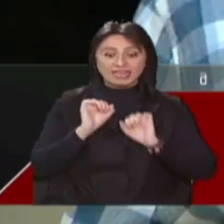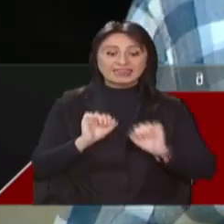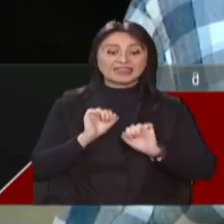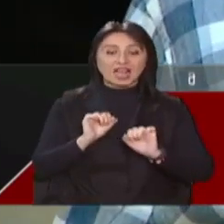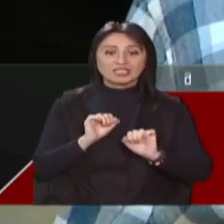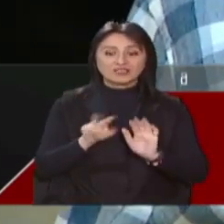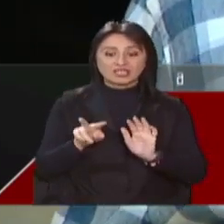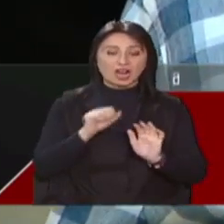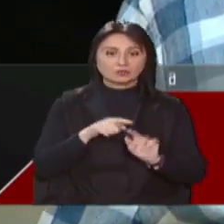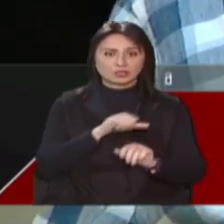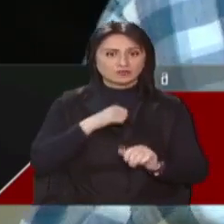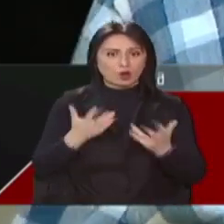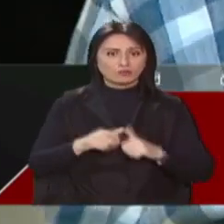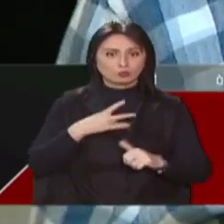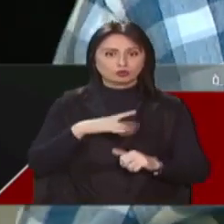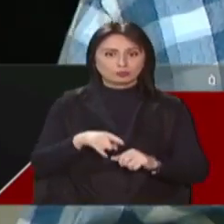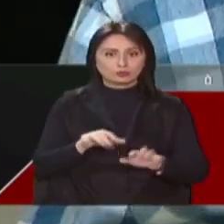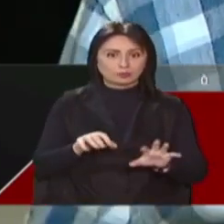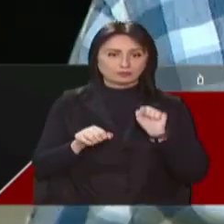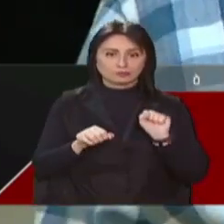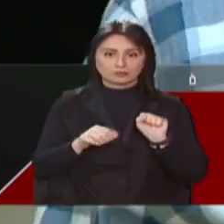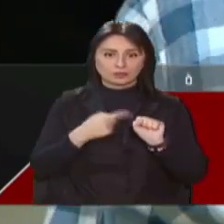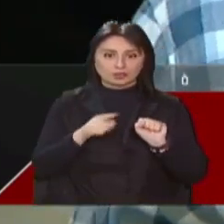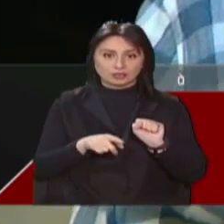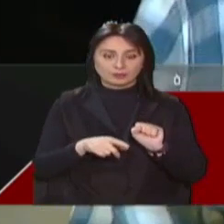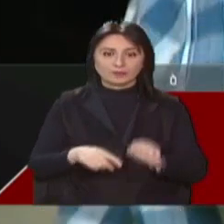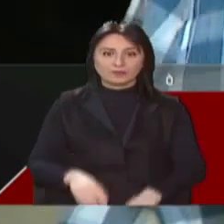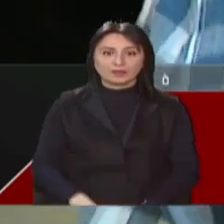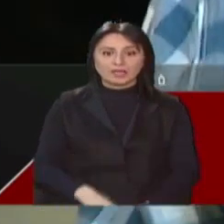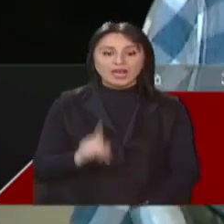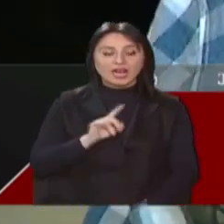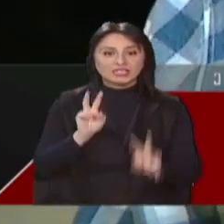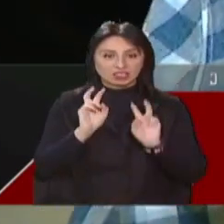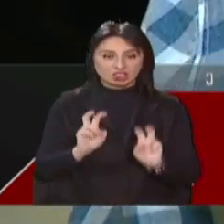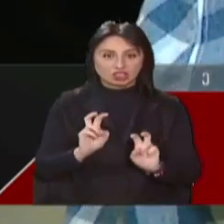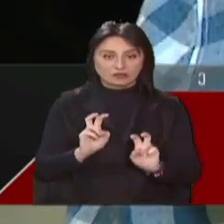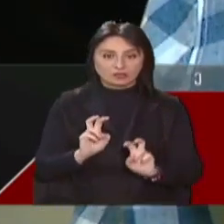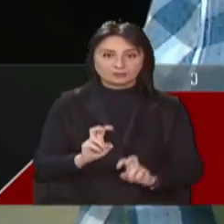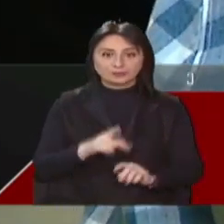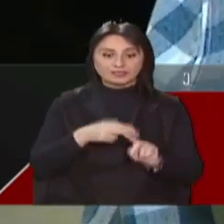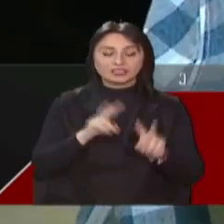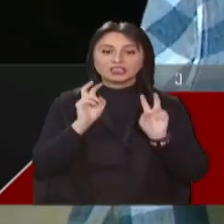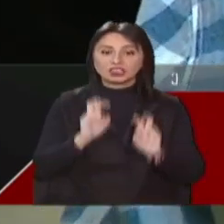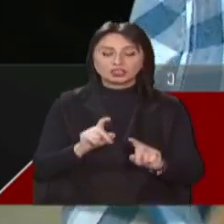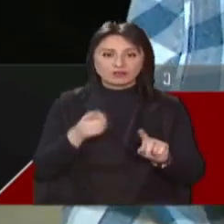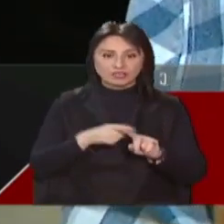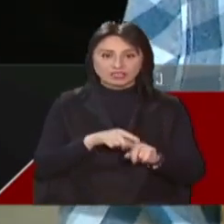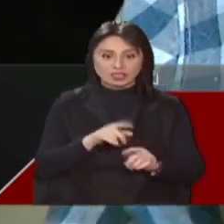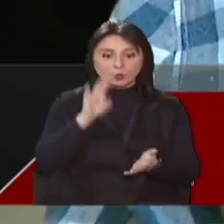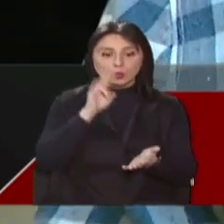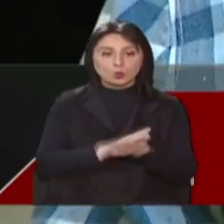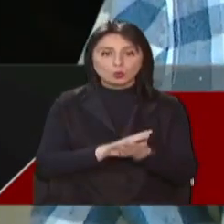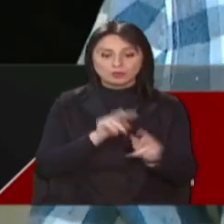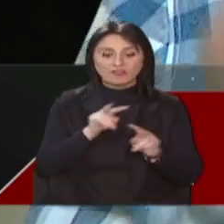dacviti gatišvis moțkobileba, modi e se tkvat kartulat. Raz nisnav se, es nisnav se sro, is mudmiva